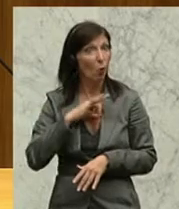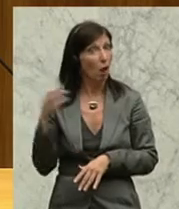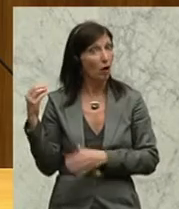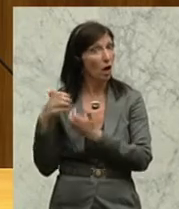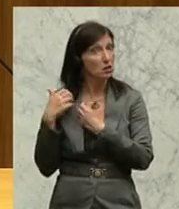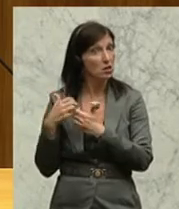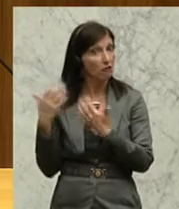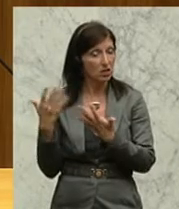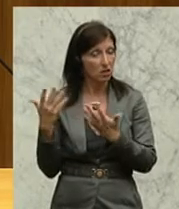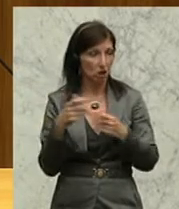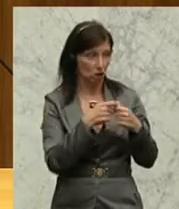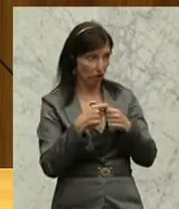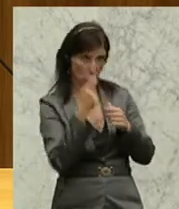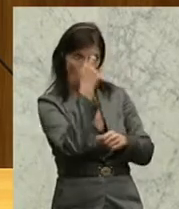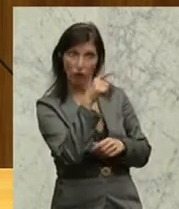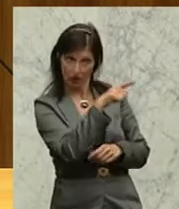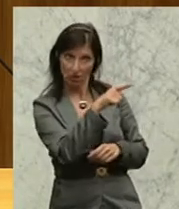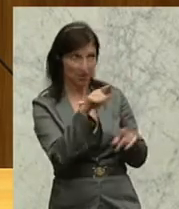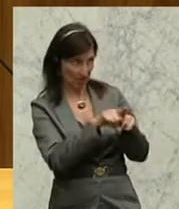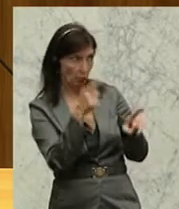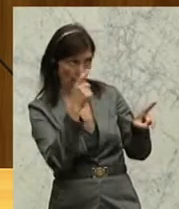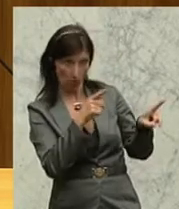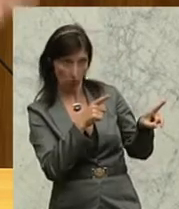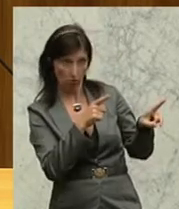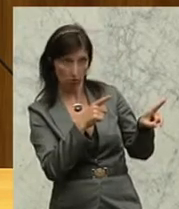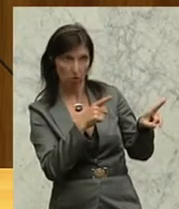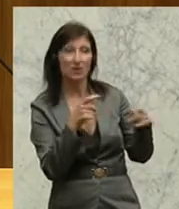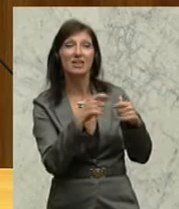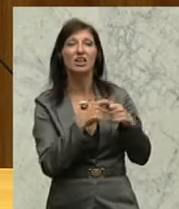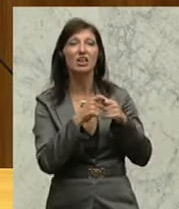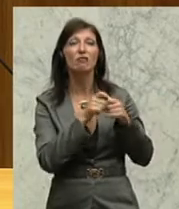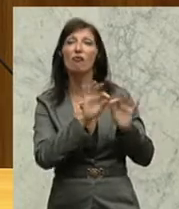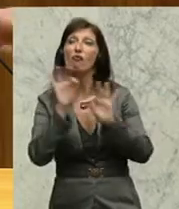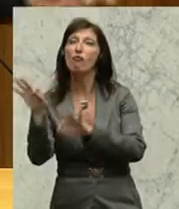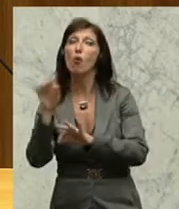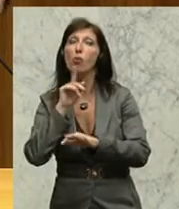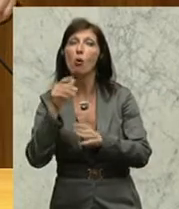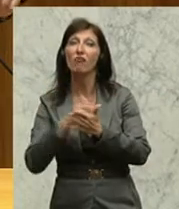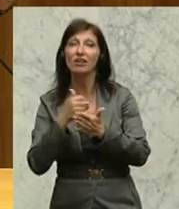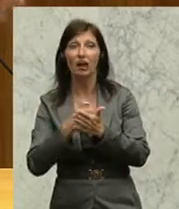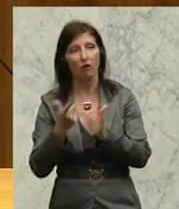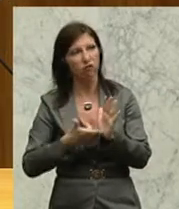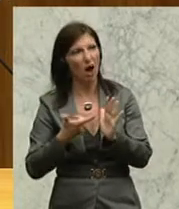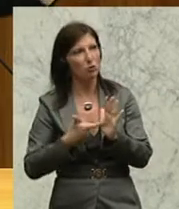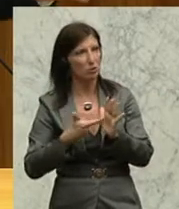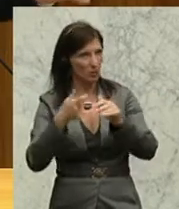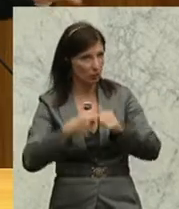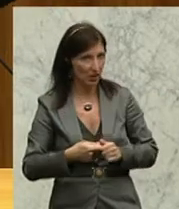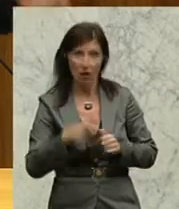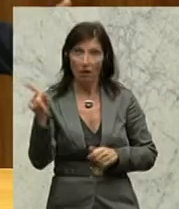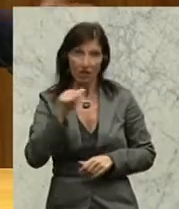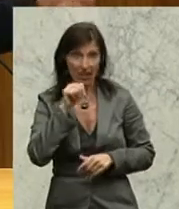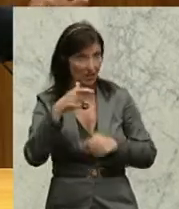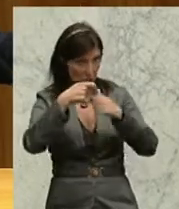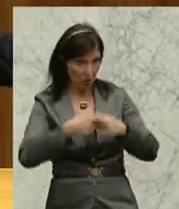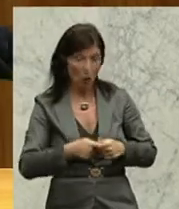hoffe sie sind sie meiner meinung wird in nur dann vertreten wenn auch mitglied worden ist also war den bayern gehen wird ist das kein arbeitnehmer ein